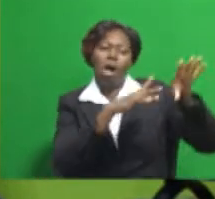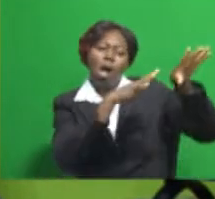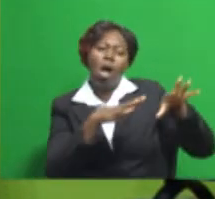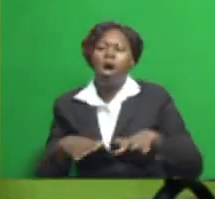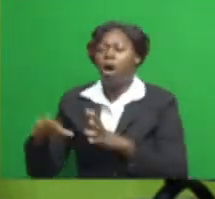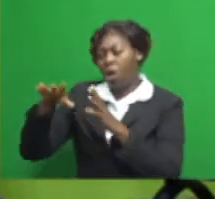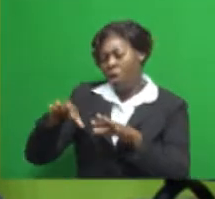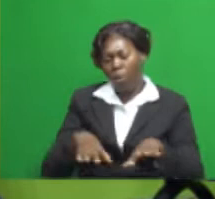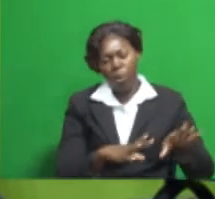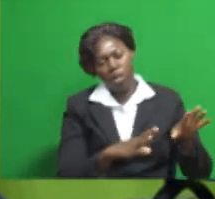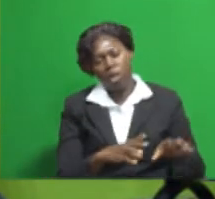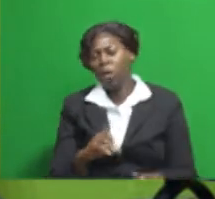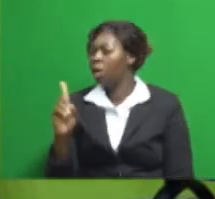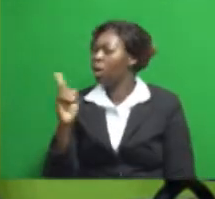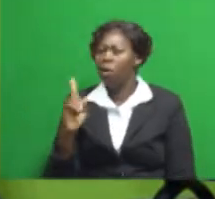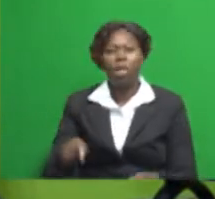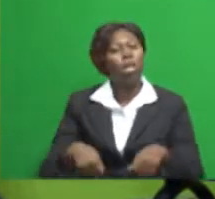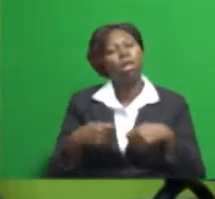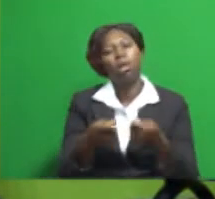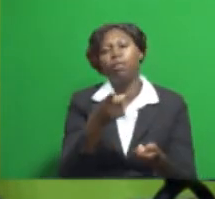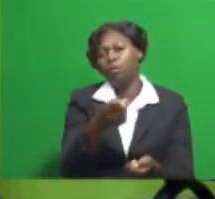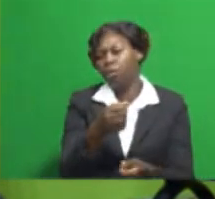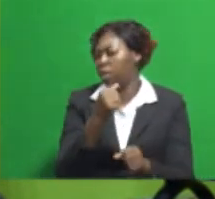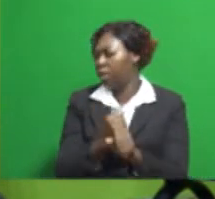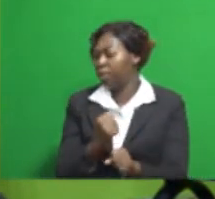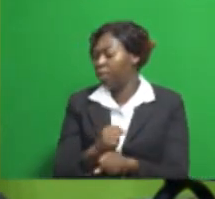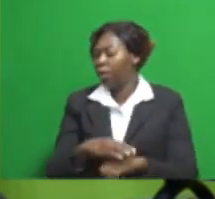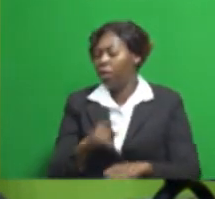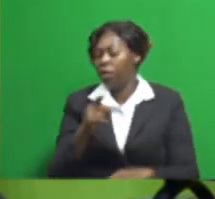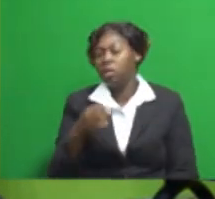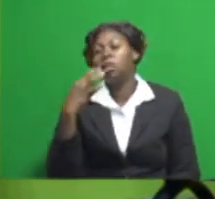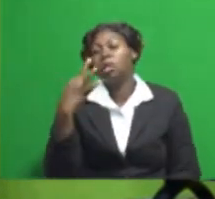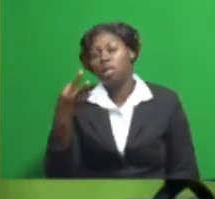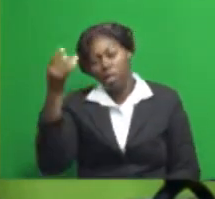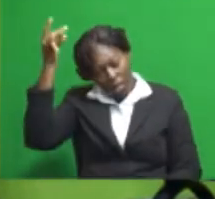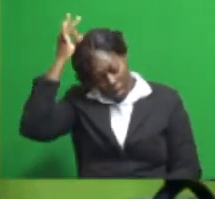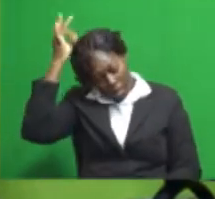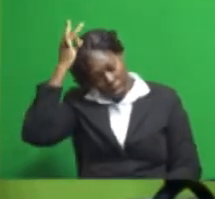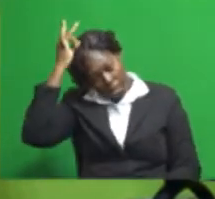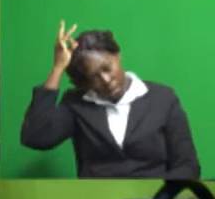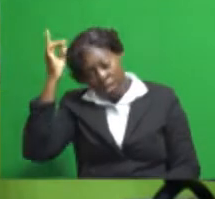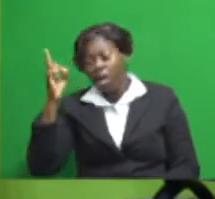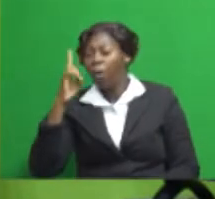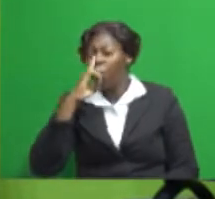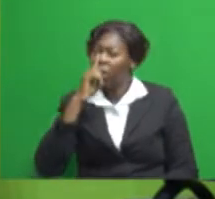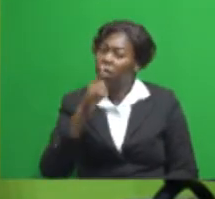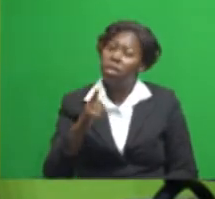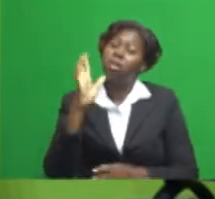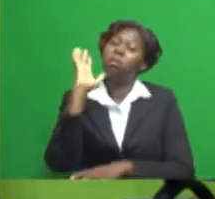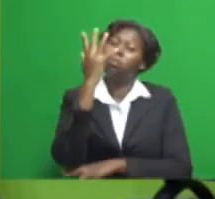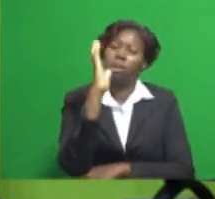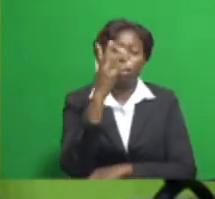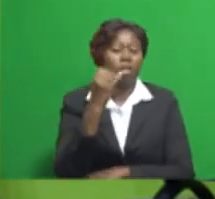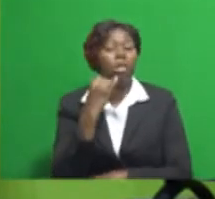pamienzaniso yemadzimambo matataya, chimwe chinhu chine chakanaka kuti vhangeri richitaurwa nemutoo unonzwisika sezvatiri kuita